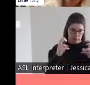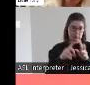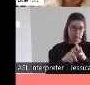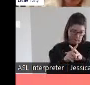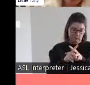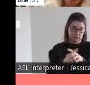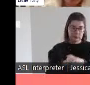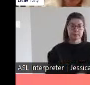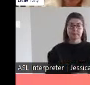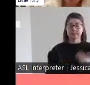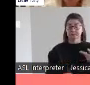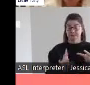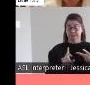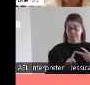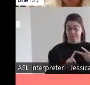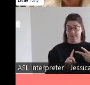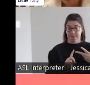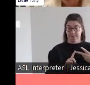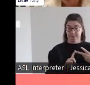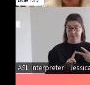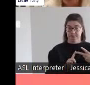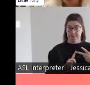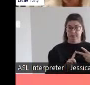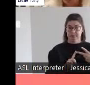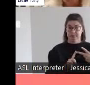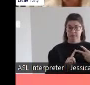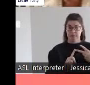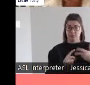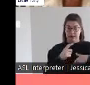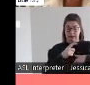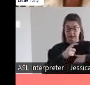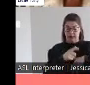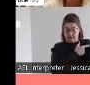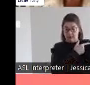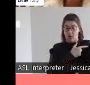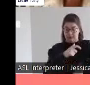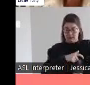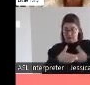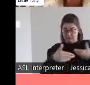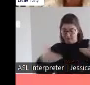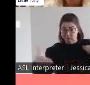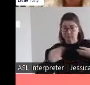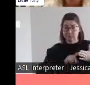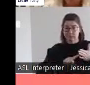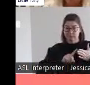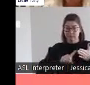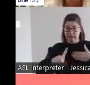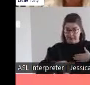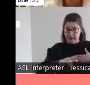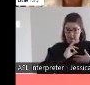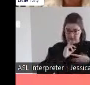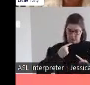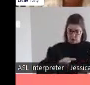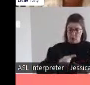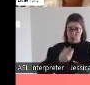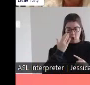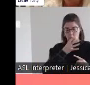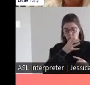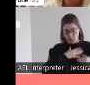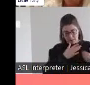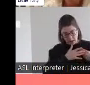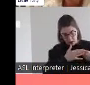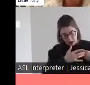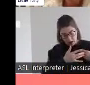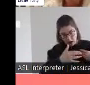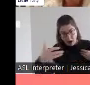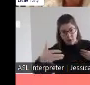sont associées à une santé mentale plus problématique chez ces femmes. Puis, nous avons fait une analyse longitudinale et c'était là le centre, le cœur même